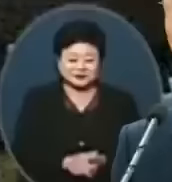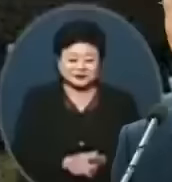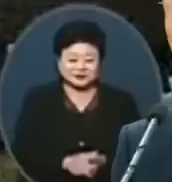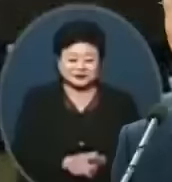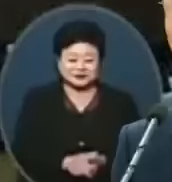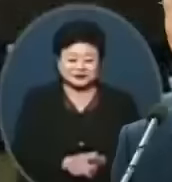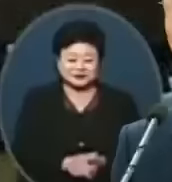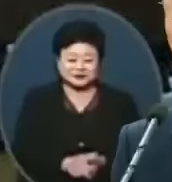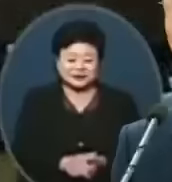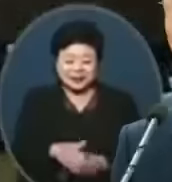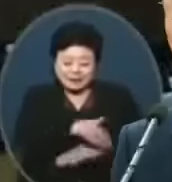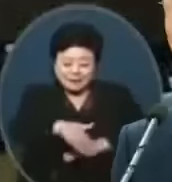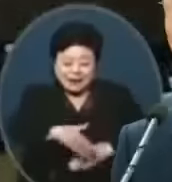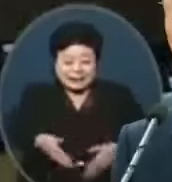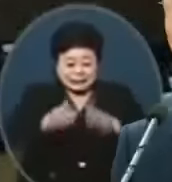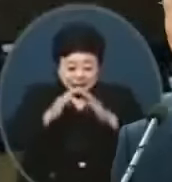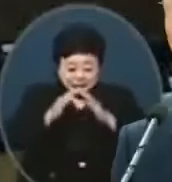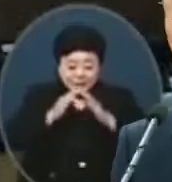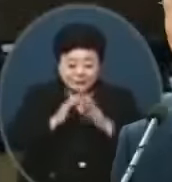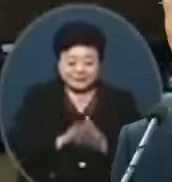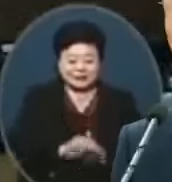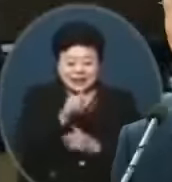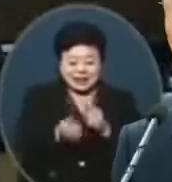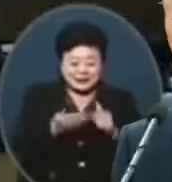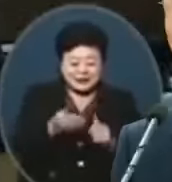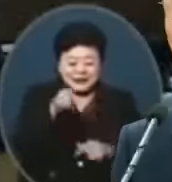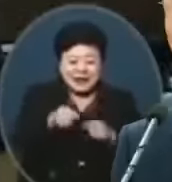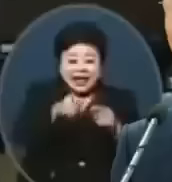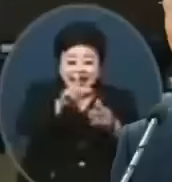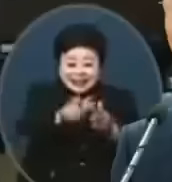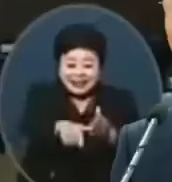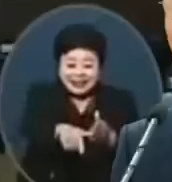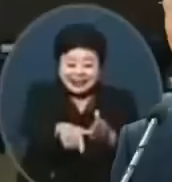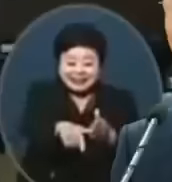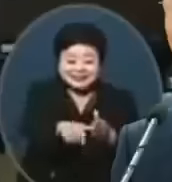작전 계획을 세워서 하는 게 나가면